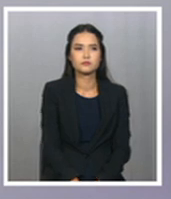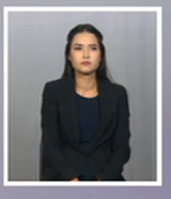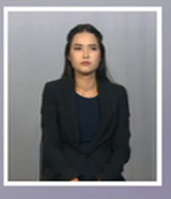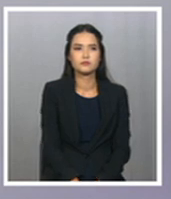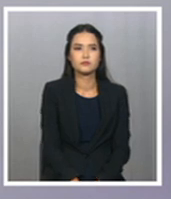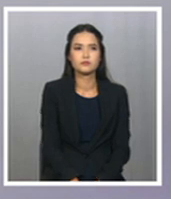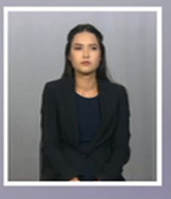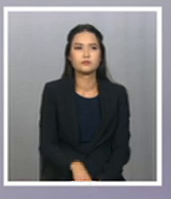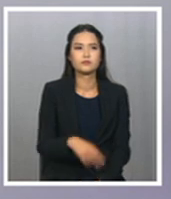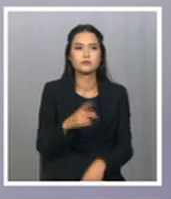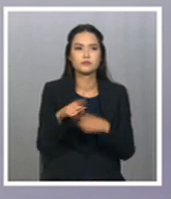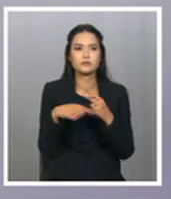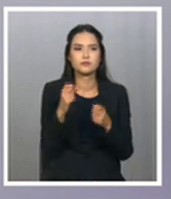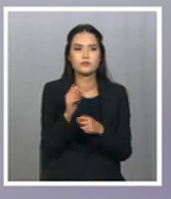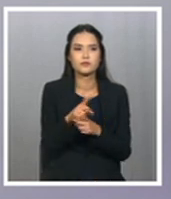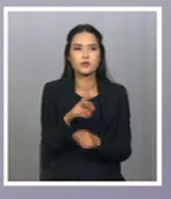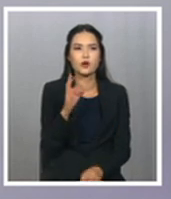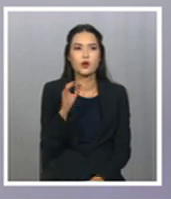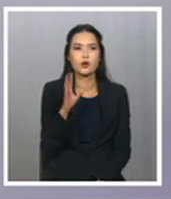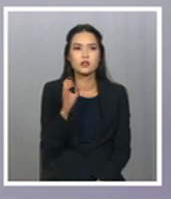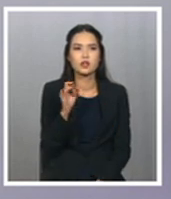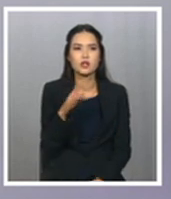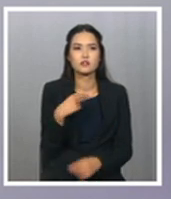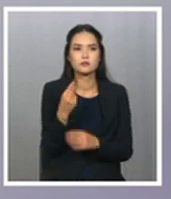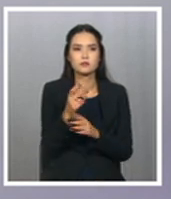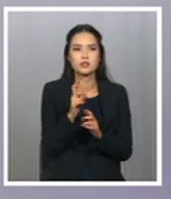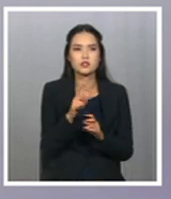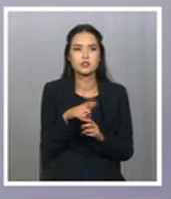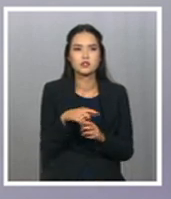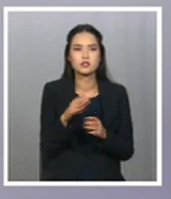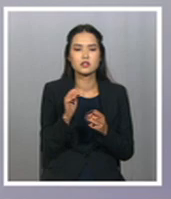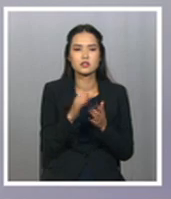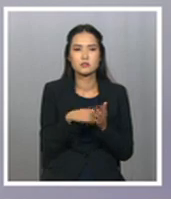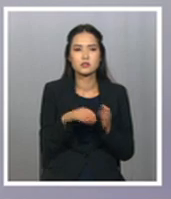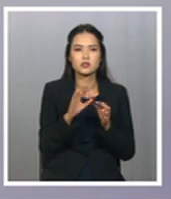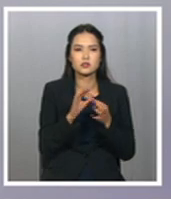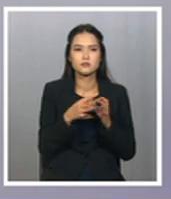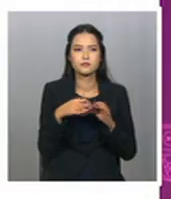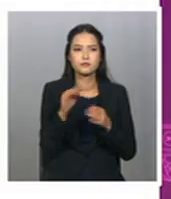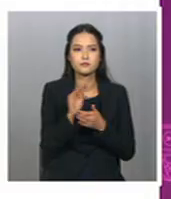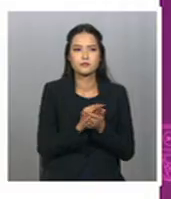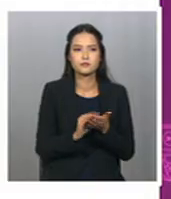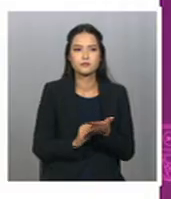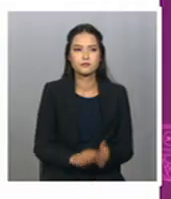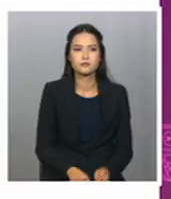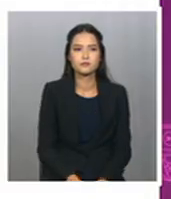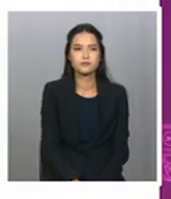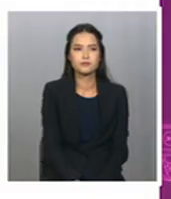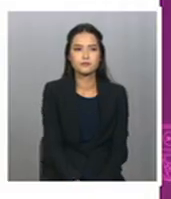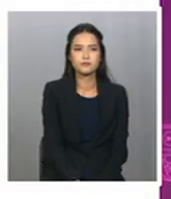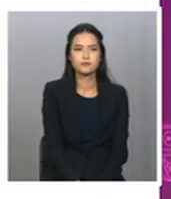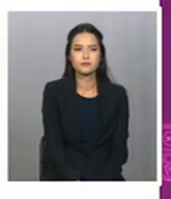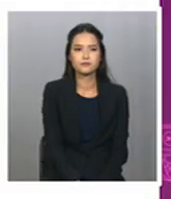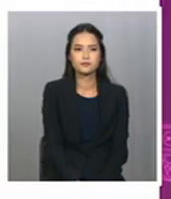Сіздерге тапсырма. Құнанбай бейнесіне сипаттама беріңіздер.